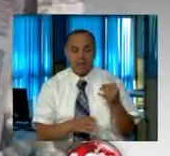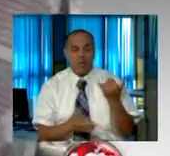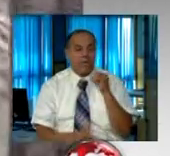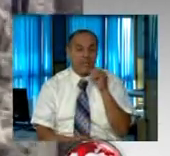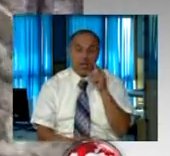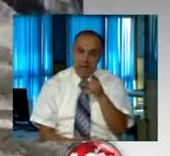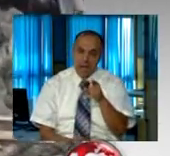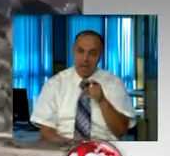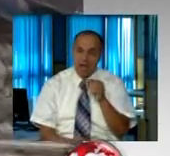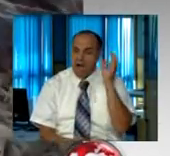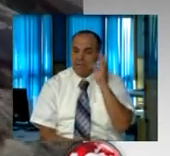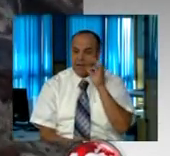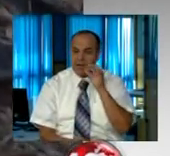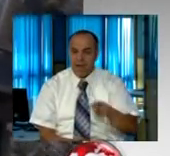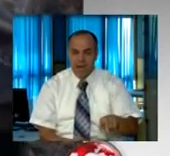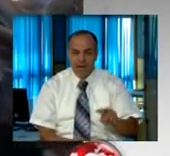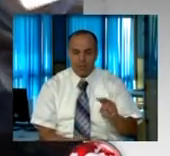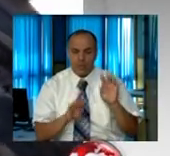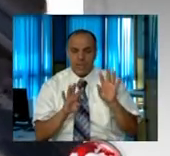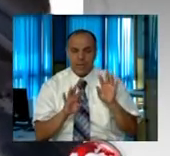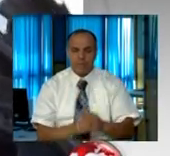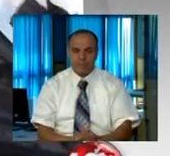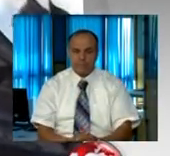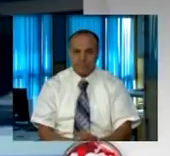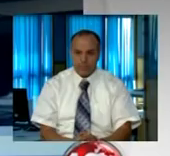الإيطالية في أفريل عام 2009.